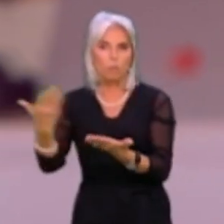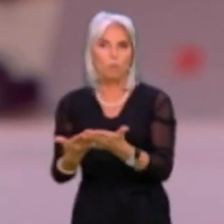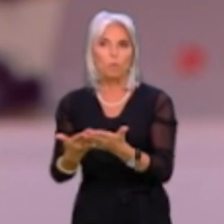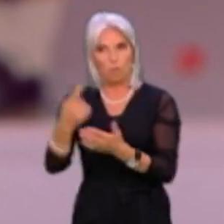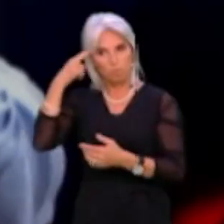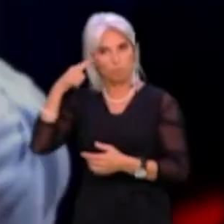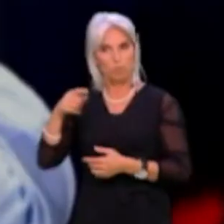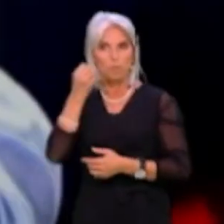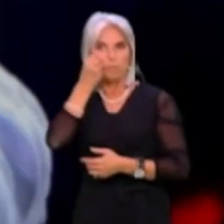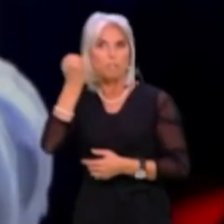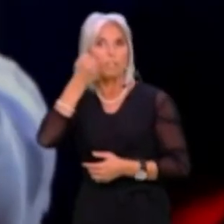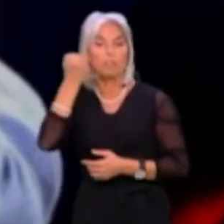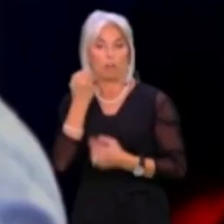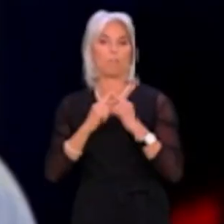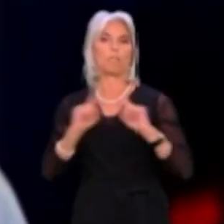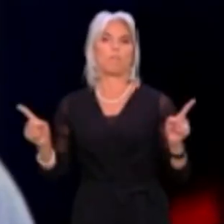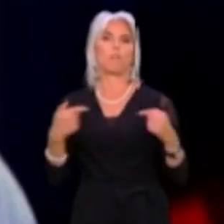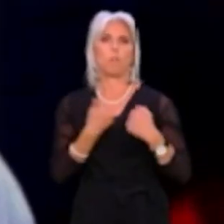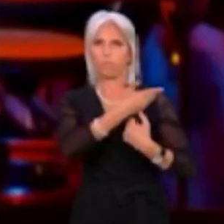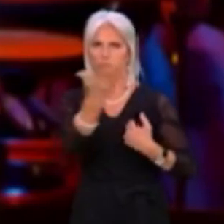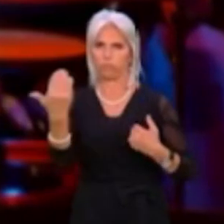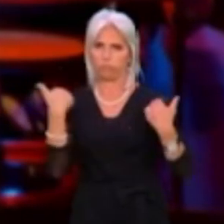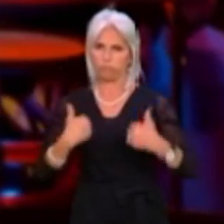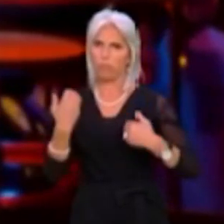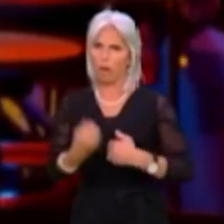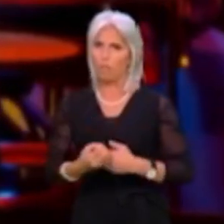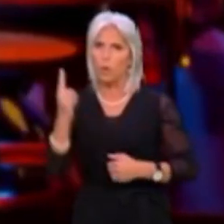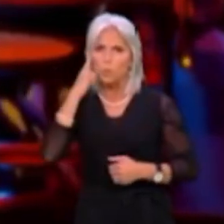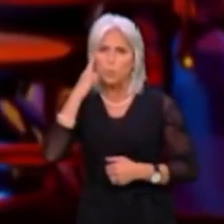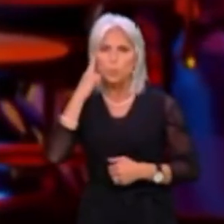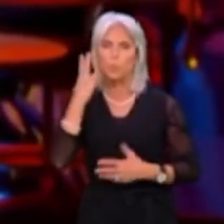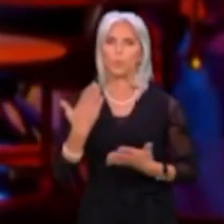Sacha, ça a fait la différence, comme pour plein d'autres personnes sourdes. C'est le